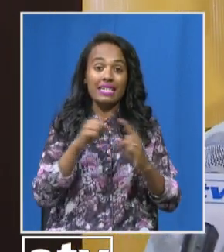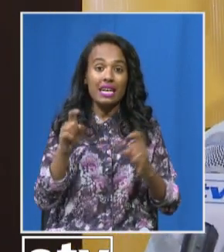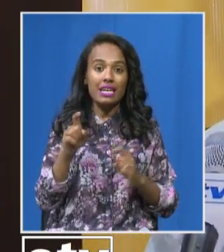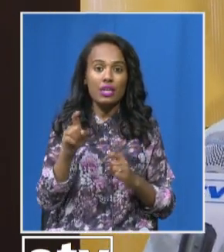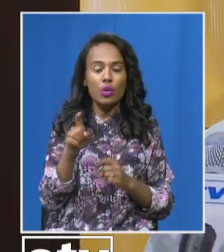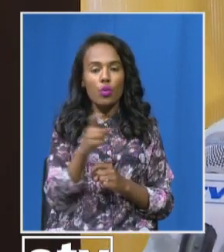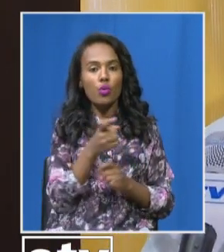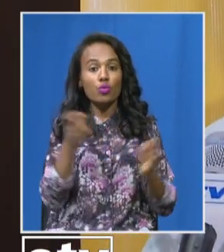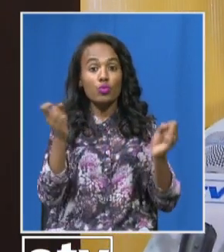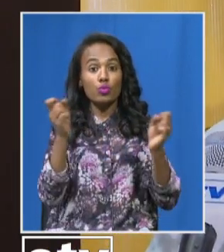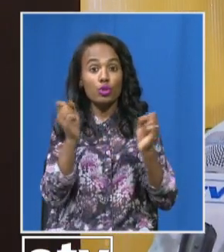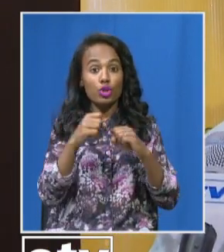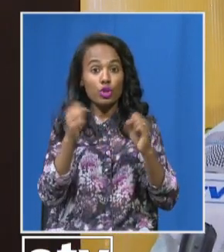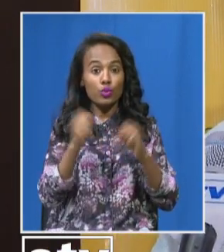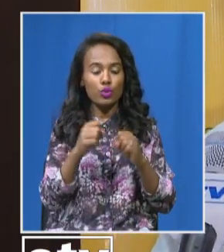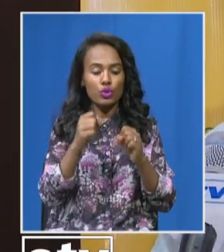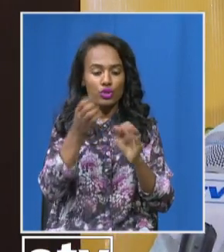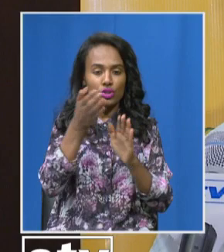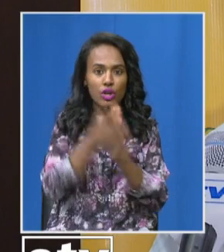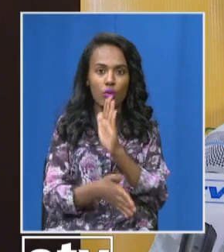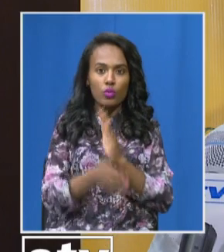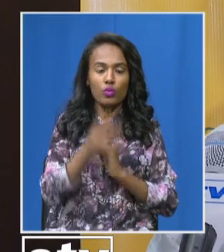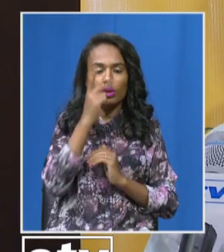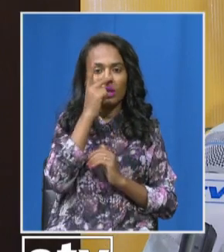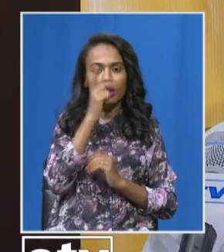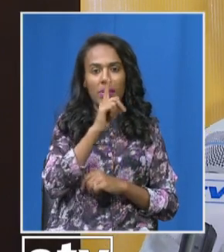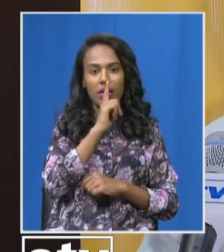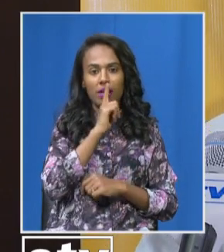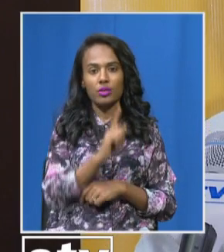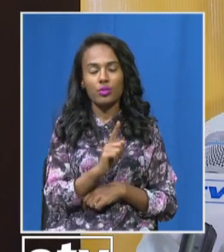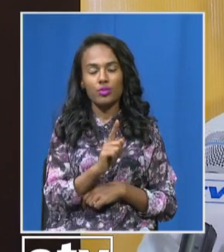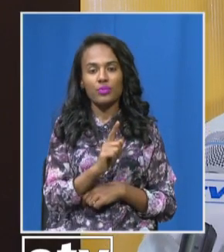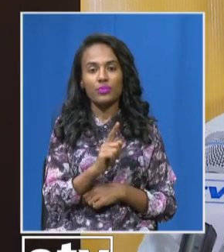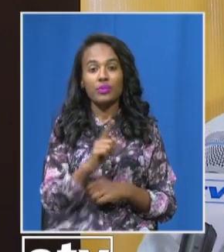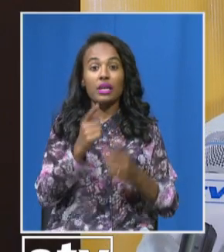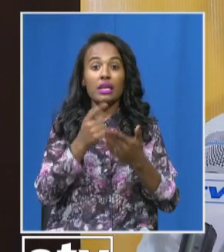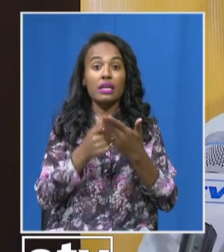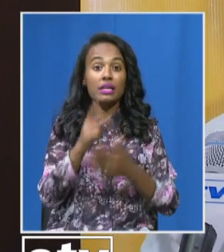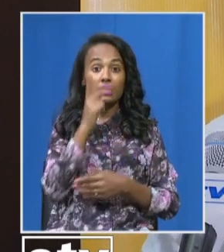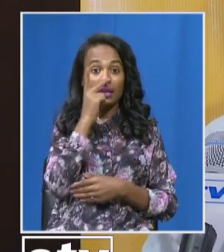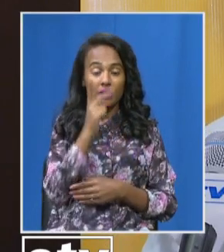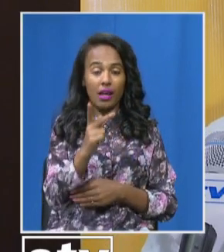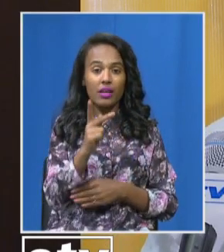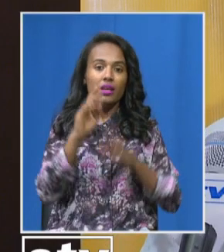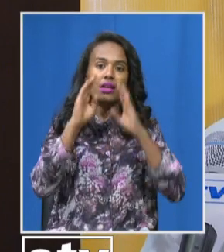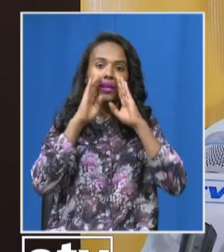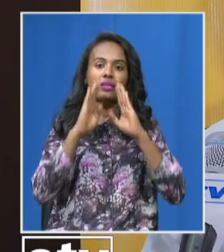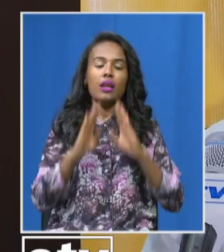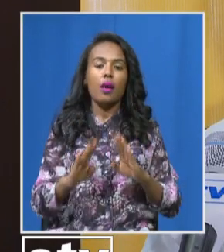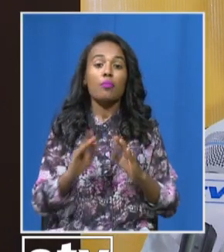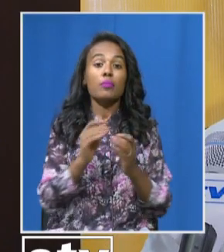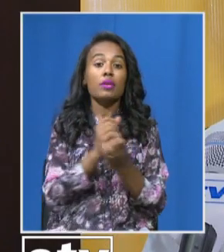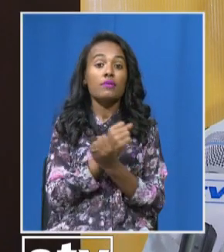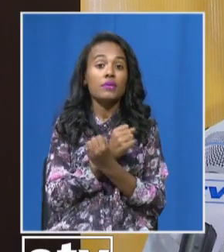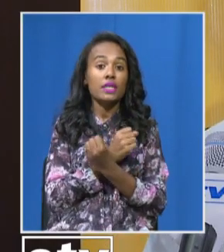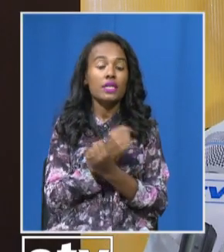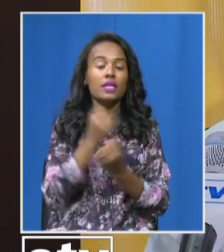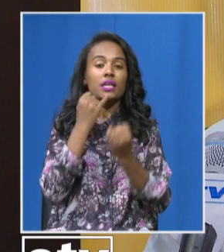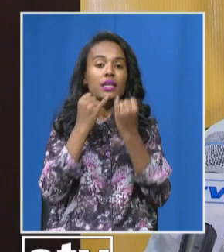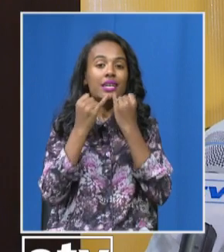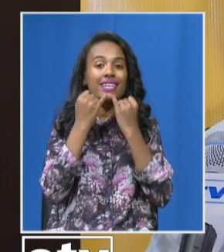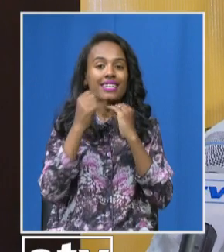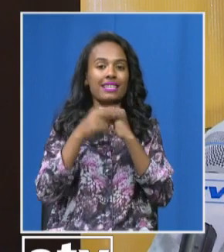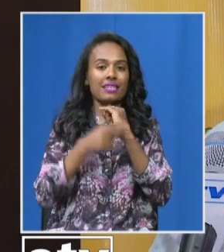የሆኑ ድርጊቶች ሲከወኑ እየተመለከትን ነው። ይህም ሲታይ የሰላም የፍቅርና የእርቅ